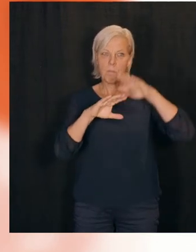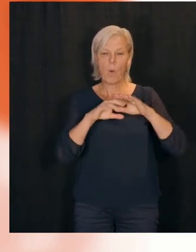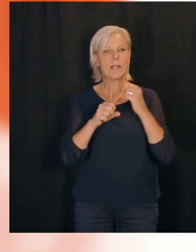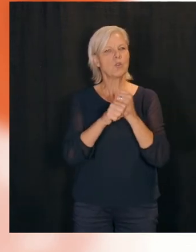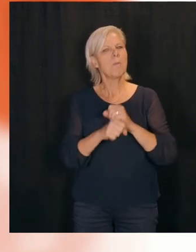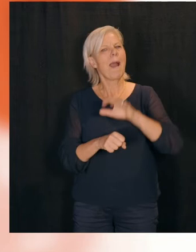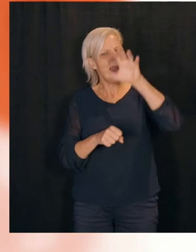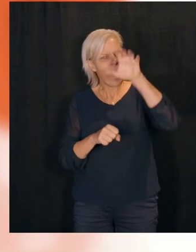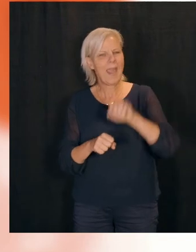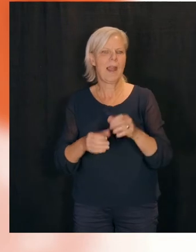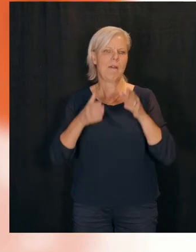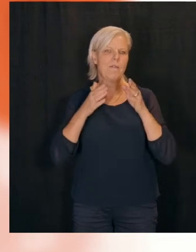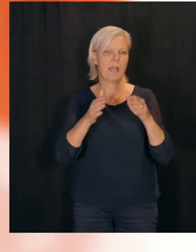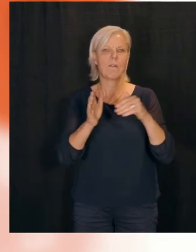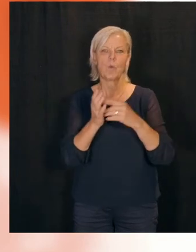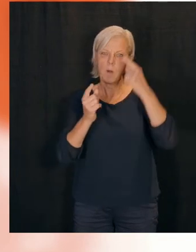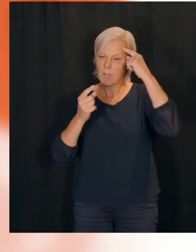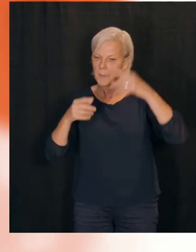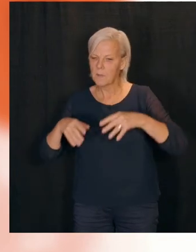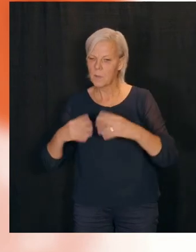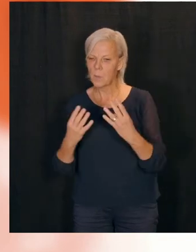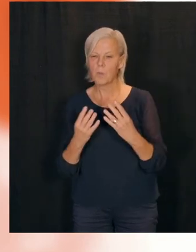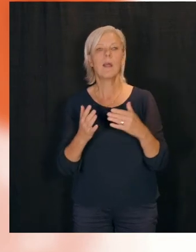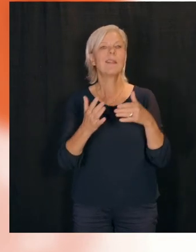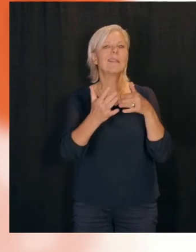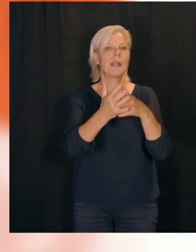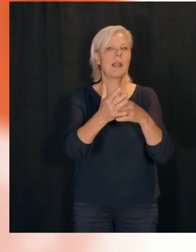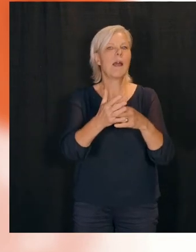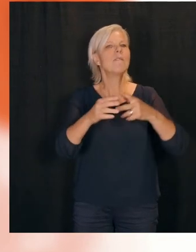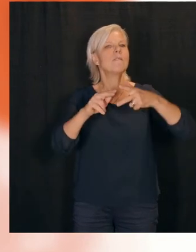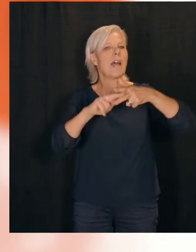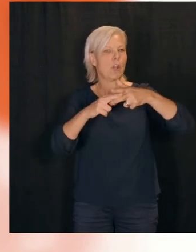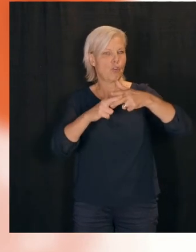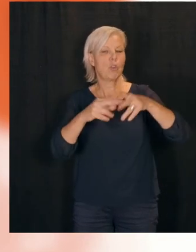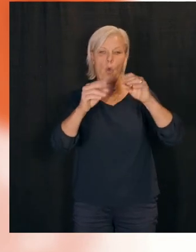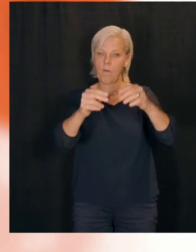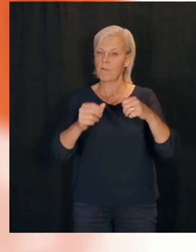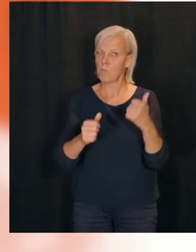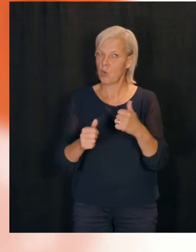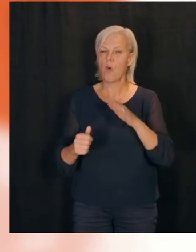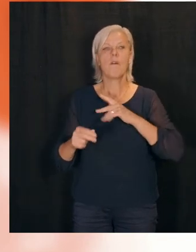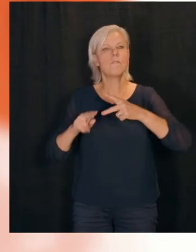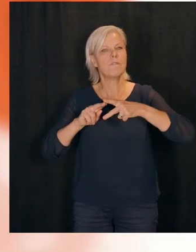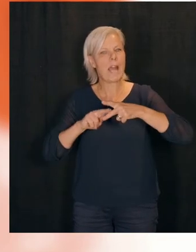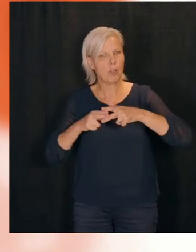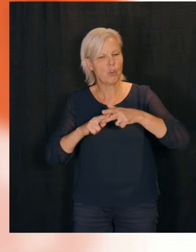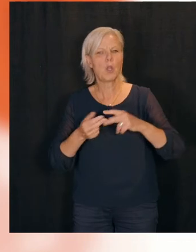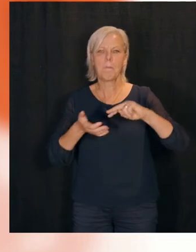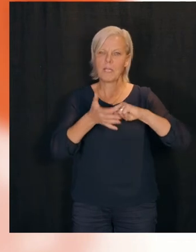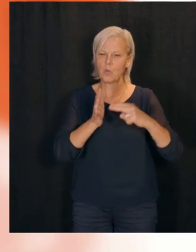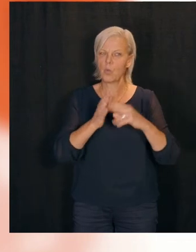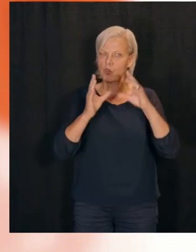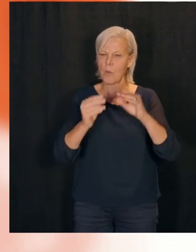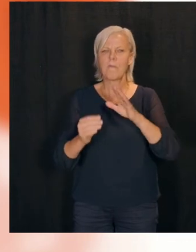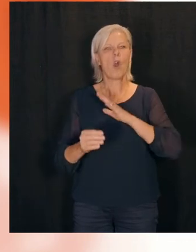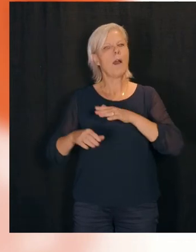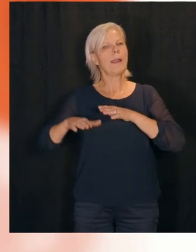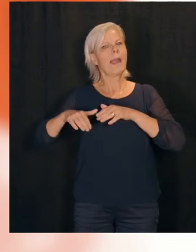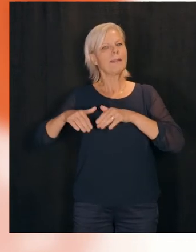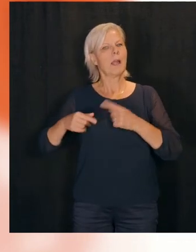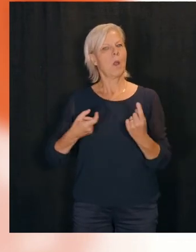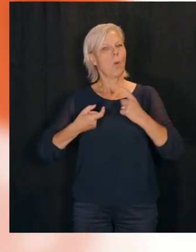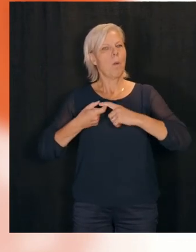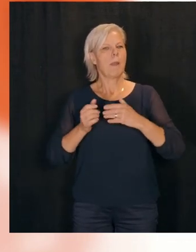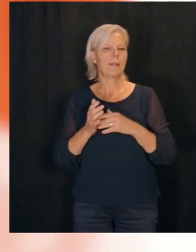hela vägen från kultur till verktyg. Visst, vi behöver verktyg och metoder, men vi har redan mycket verktyg och metoder kopplat